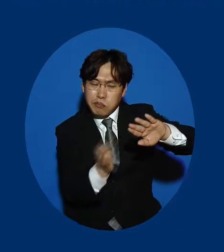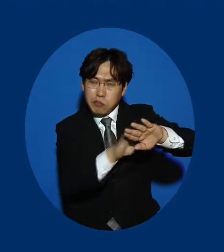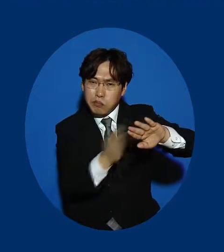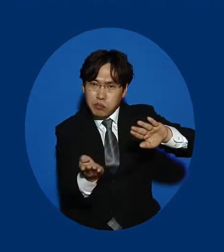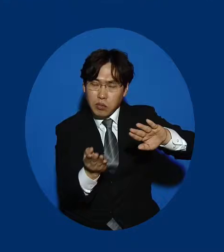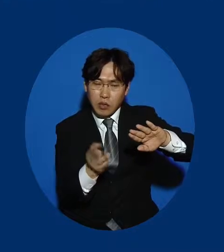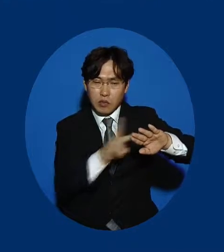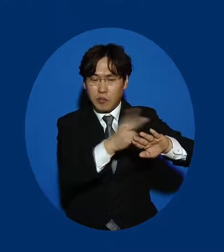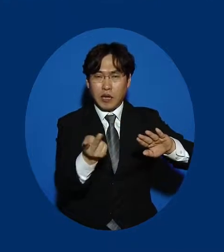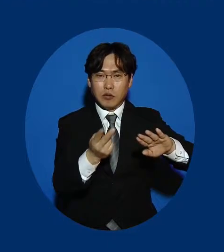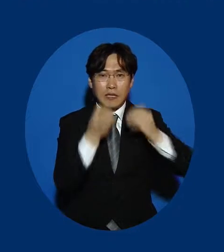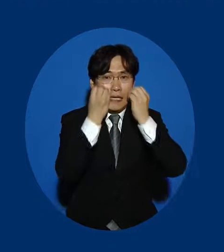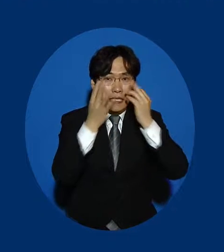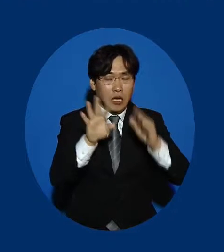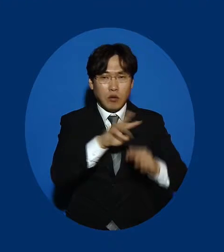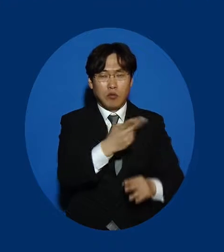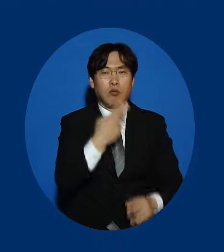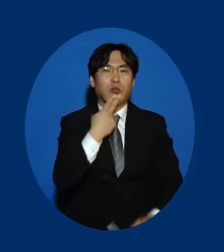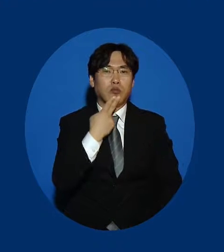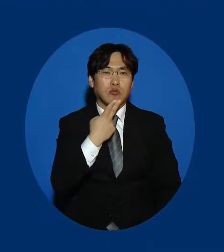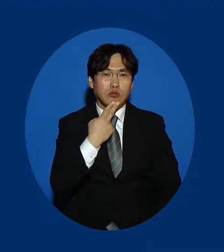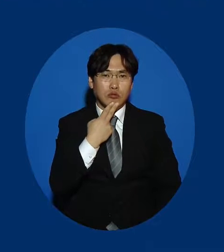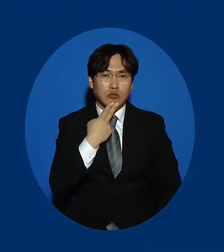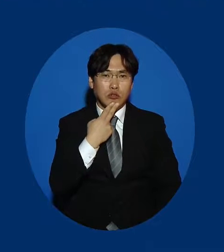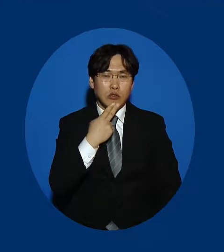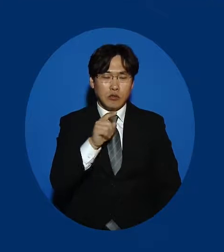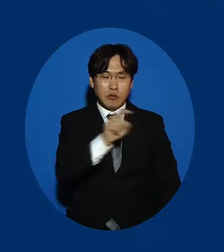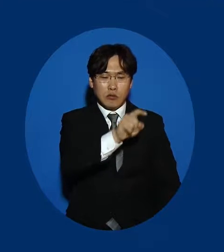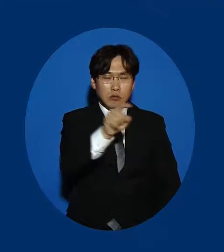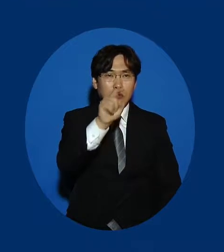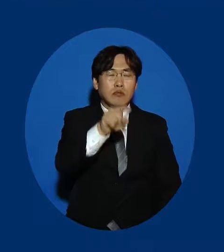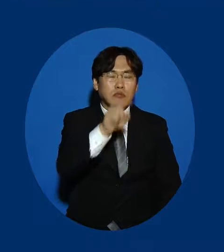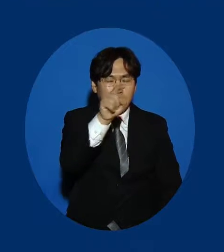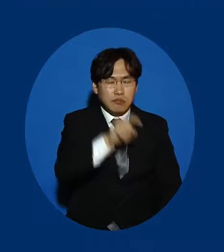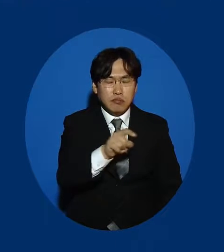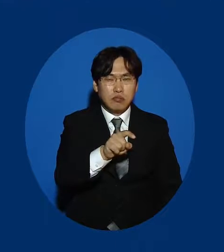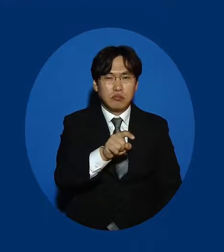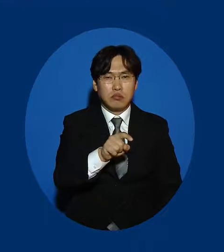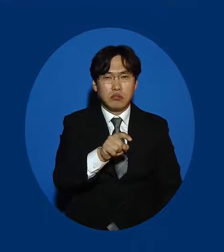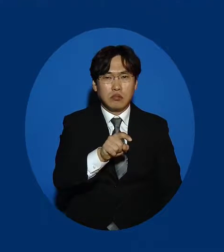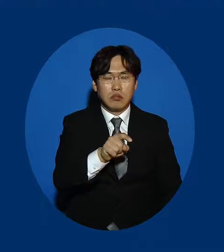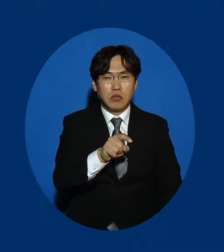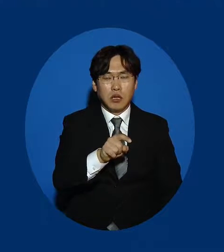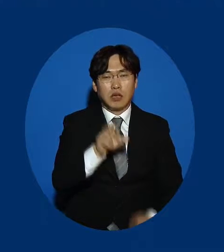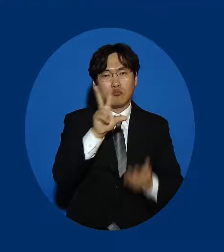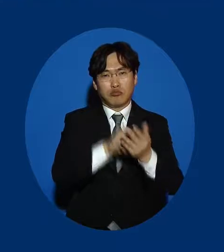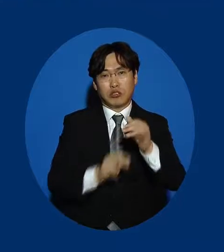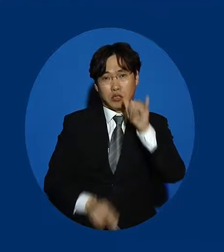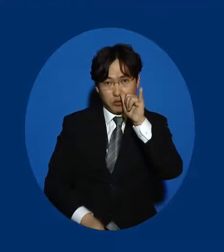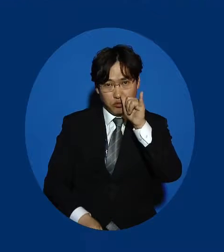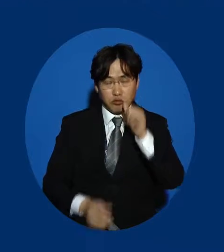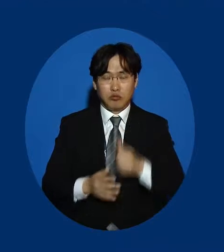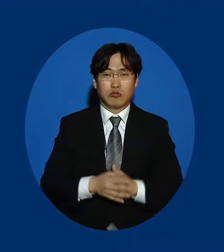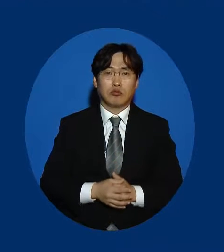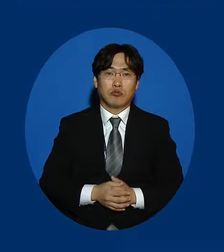안 하고 시각장애인들이 혼자 이렇게 승강기 버튼을 이용하기엔 굉장히 어려운 그런